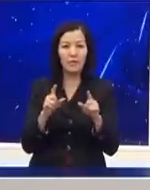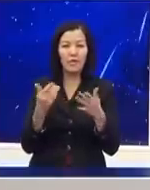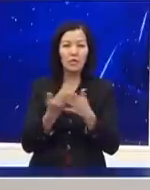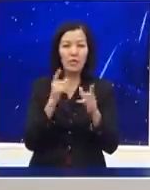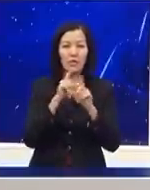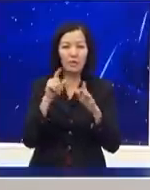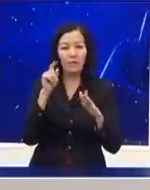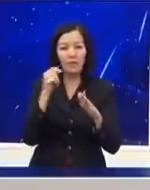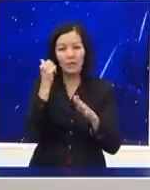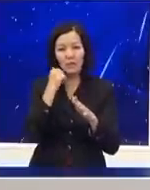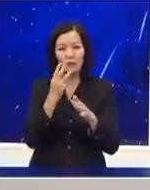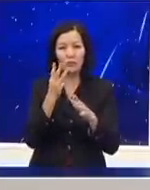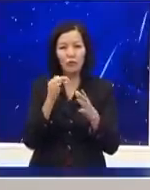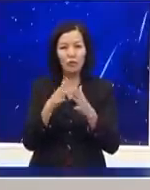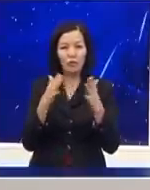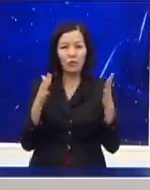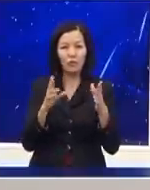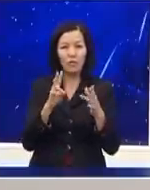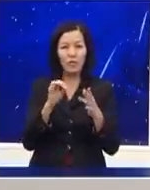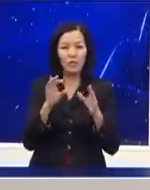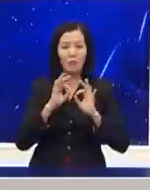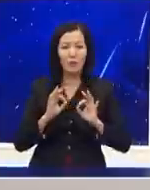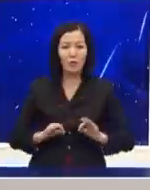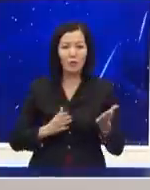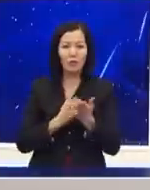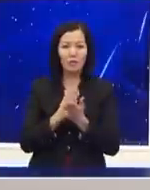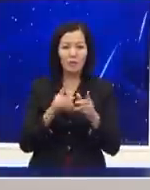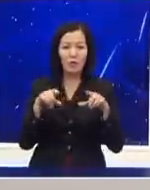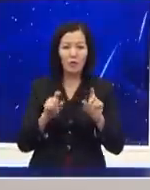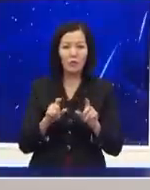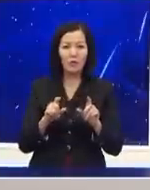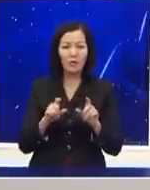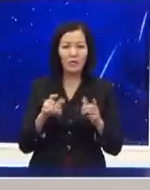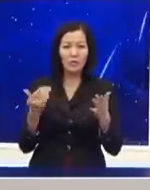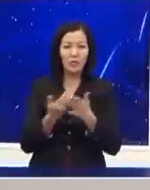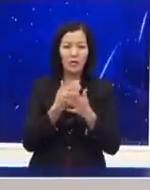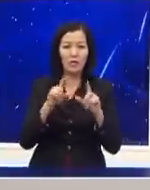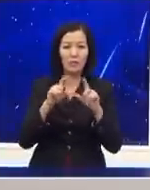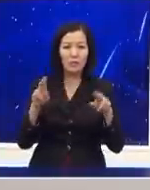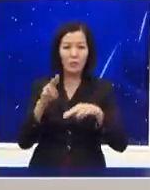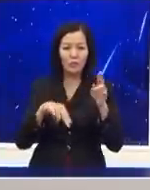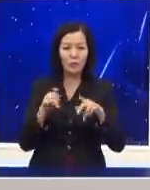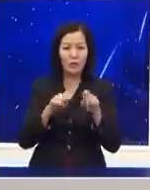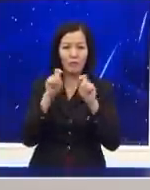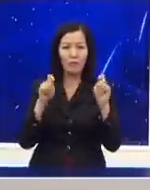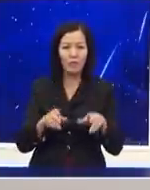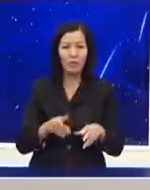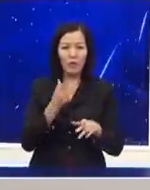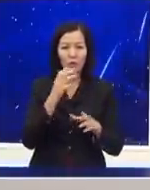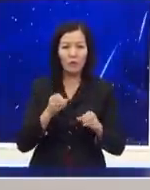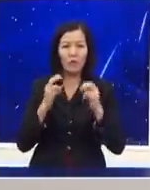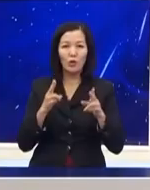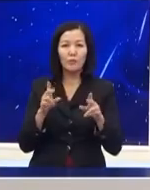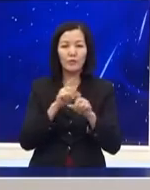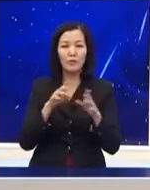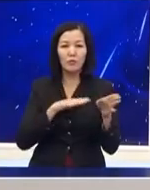Жаңа ғимарат ескісінен 3 есе үлкен. Нарынқолда прокуратура қызметкерлері отыратын кеңсе де жаңадан бой көтерді. Ал ұлттық қауіпсіздік ғимараты